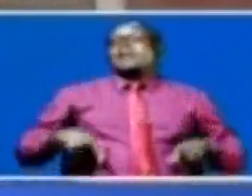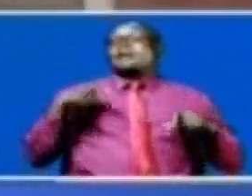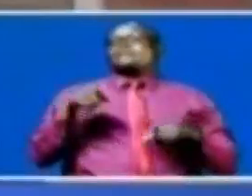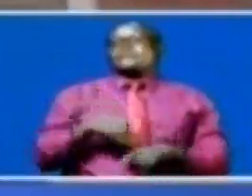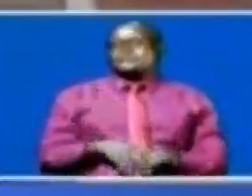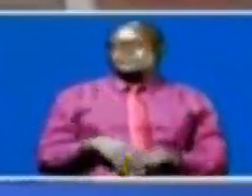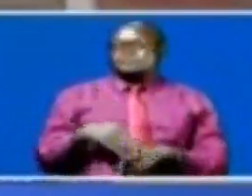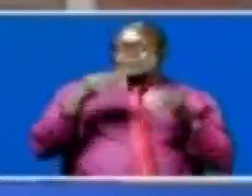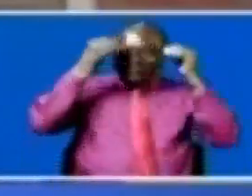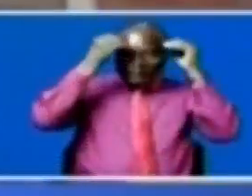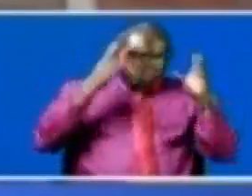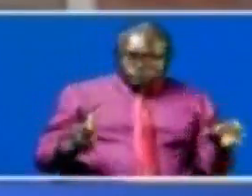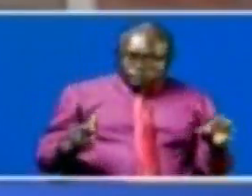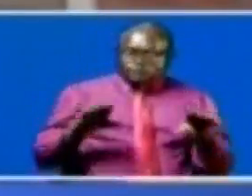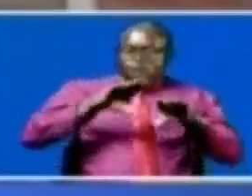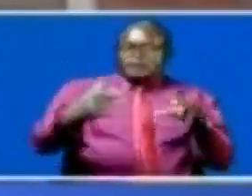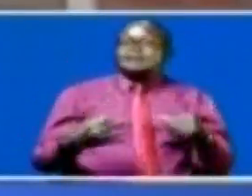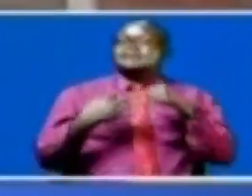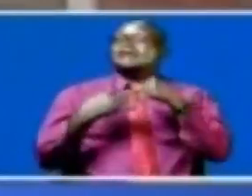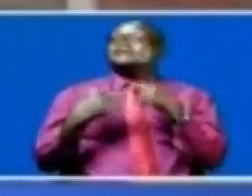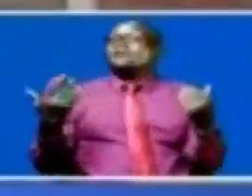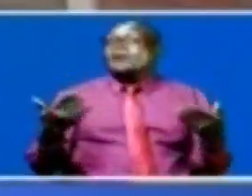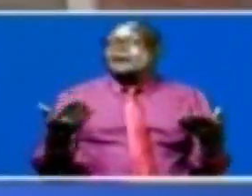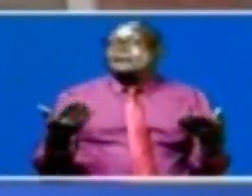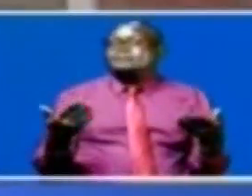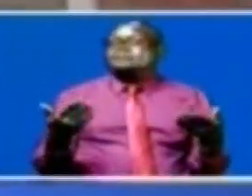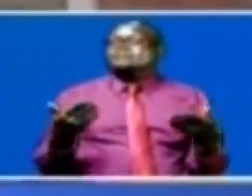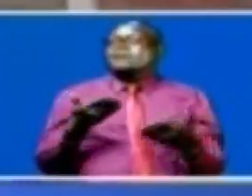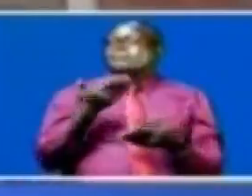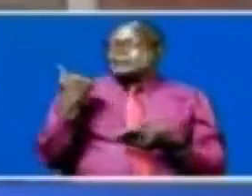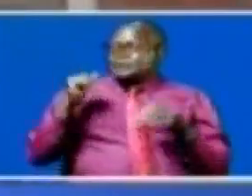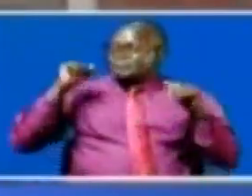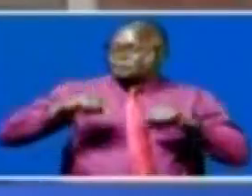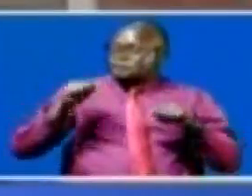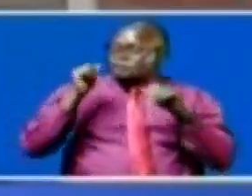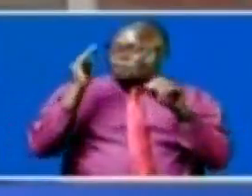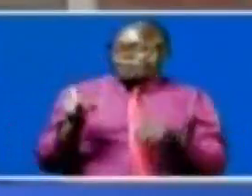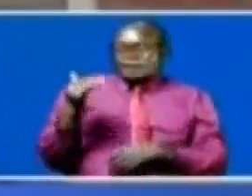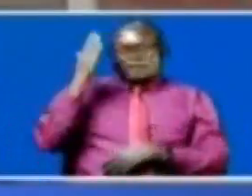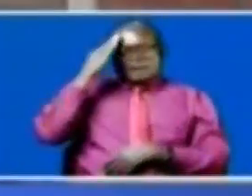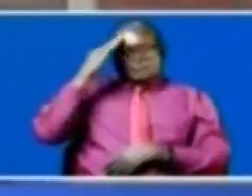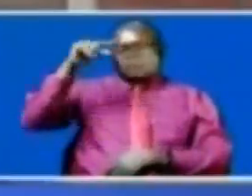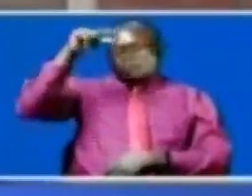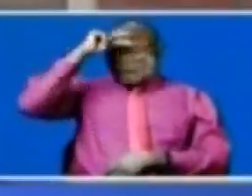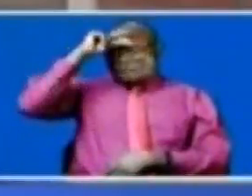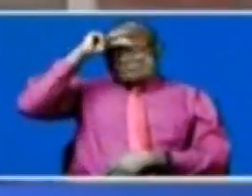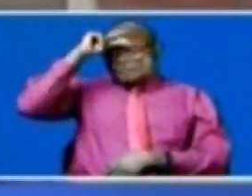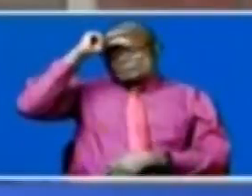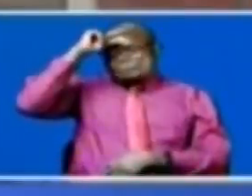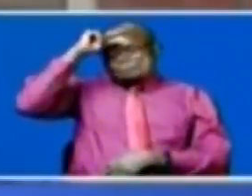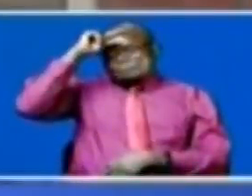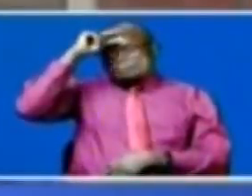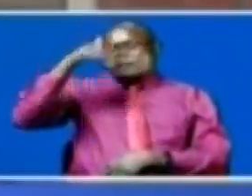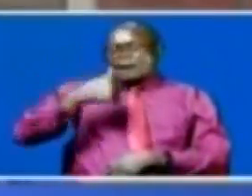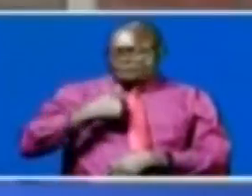Wanafunzi hawa ambao wanaenda kuketi katika mtihani hiyo ya kitaifa ingewezekana kwa sababu najua serikali yetu inachukua